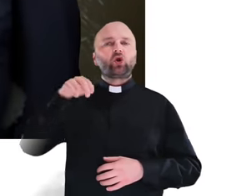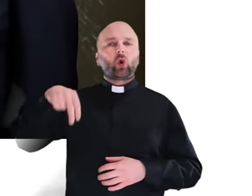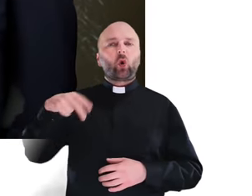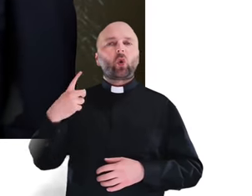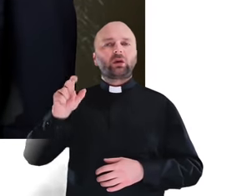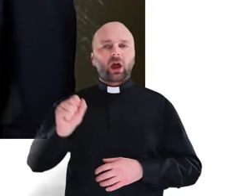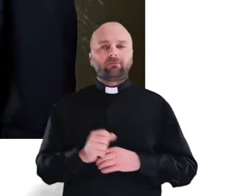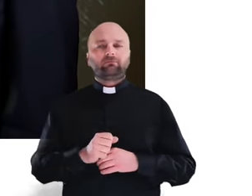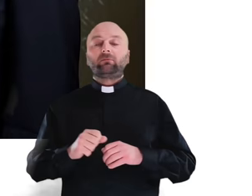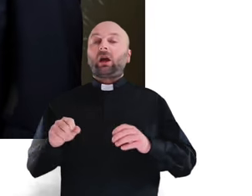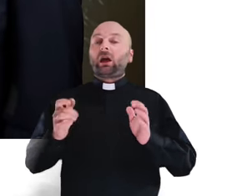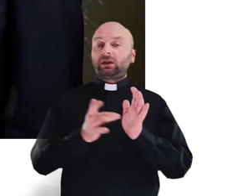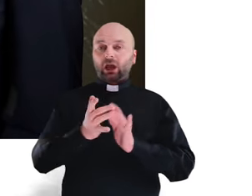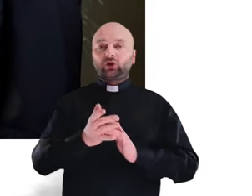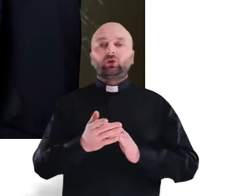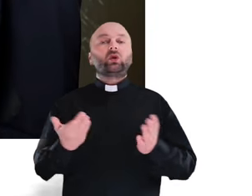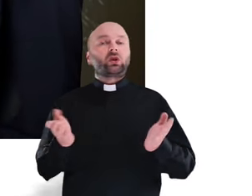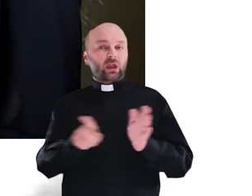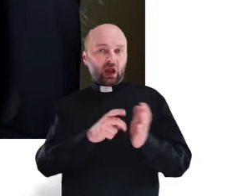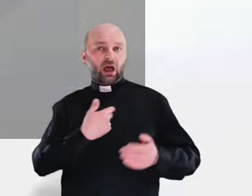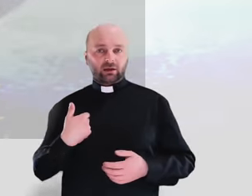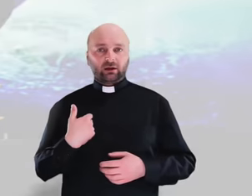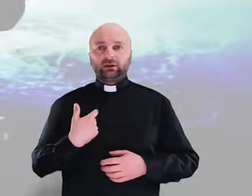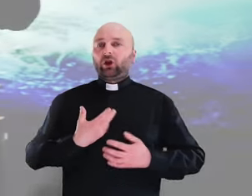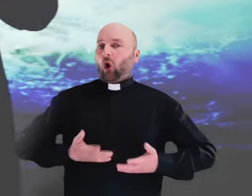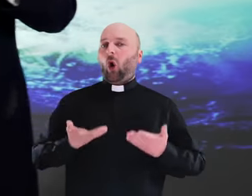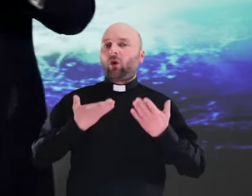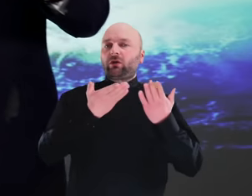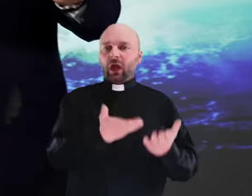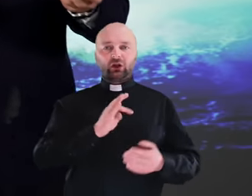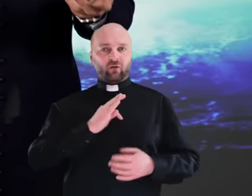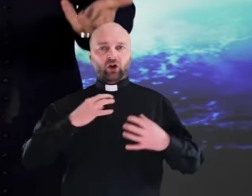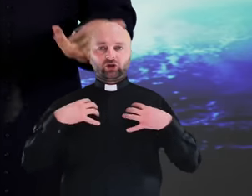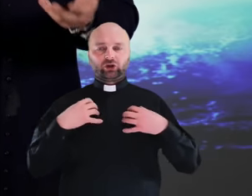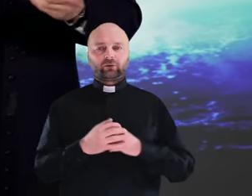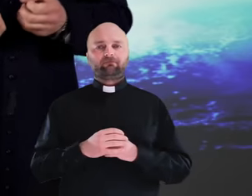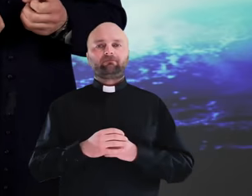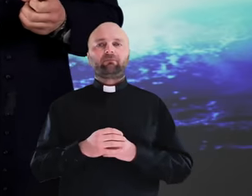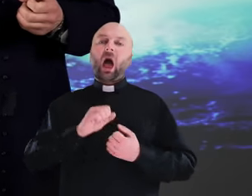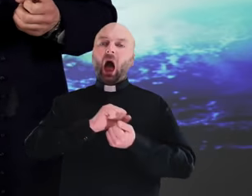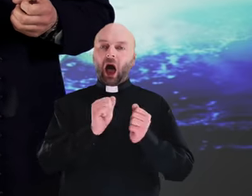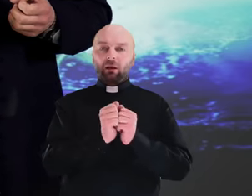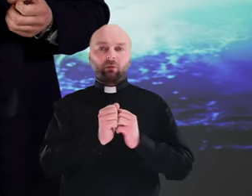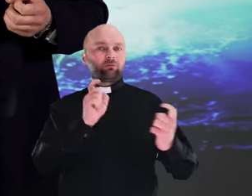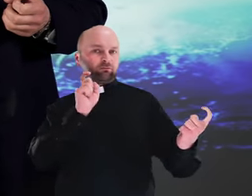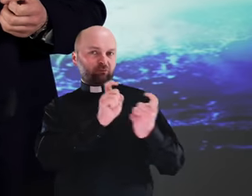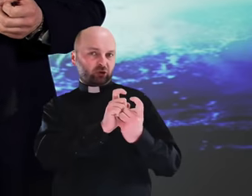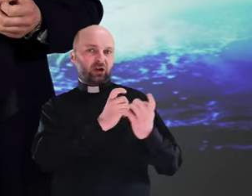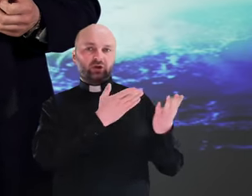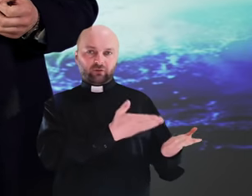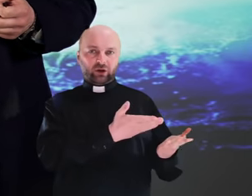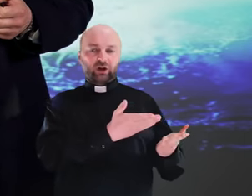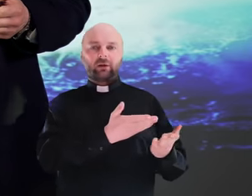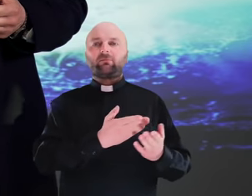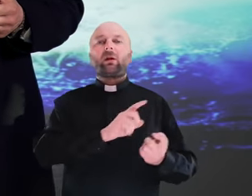do nas nie waha się oddać swojego życia, lub jego największym przeciwnikiem, którym tylko